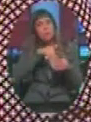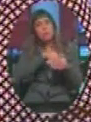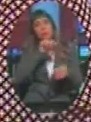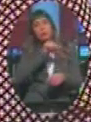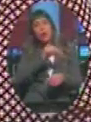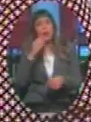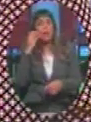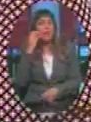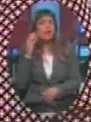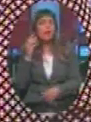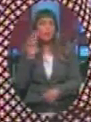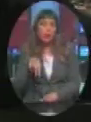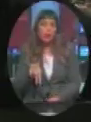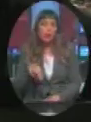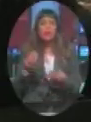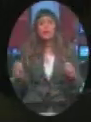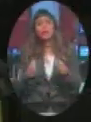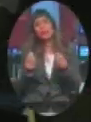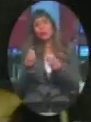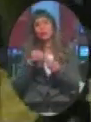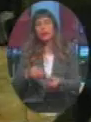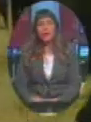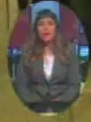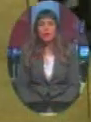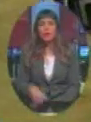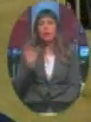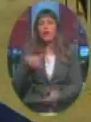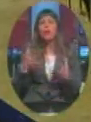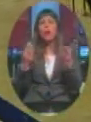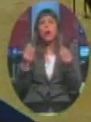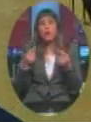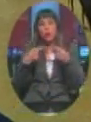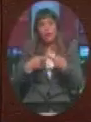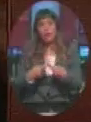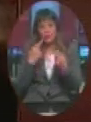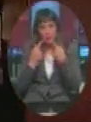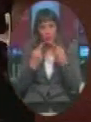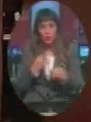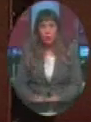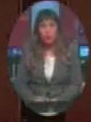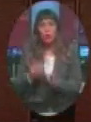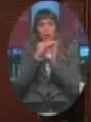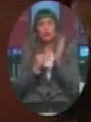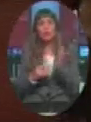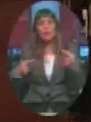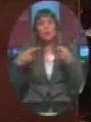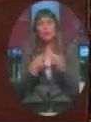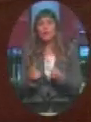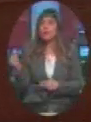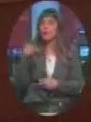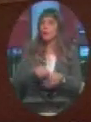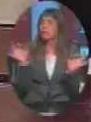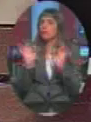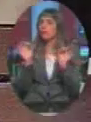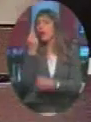אותם טלפונים סלולריים ואותו ציוד נלווה. על אף הדוחק וריבוי חברי הכנסת שנכחו בדיון, מהרשימה המשותפת לא נכח ולו חבר